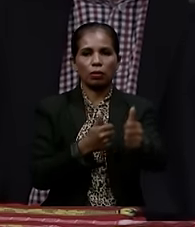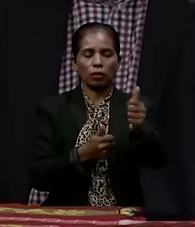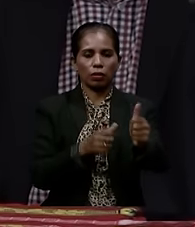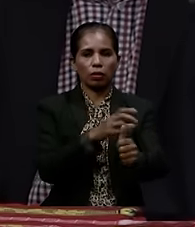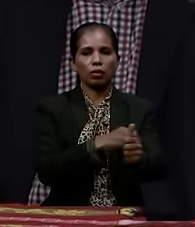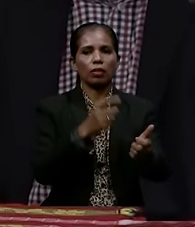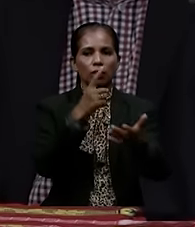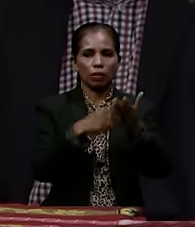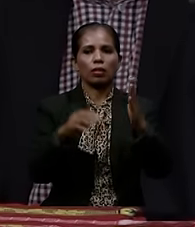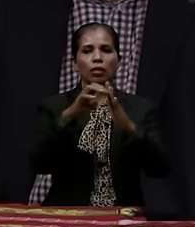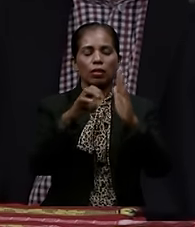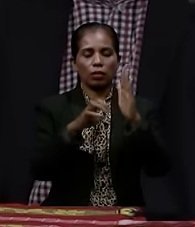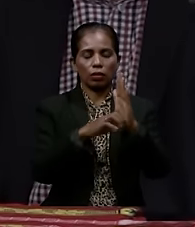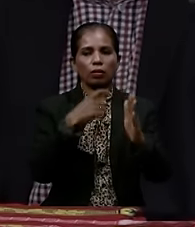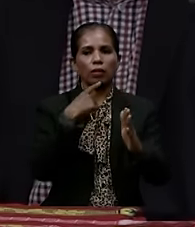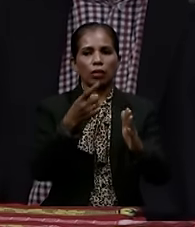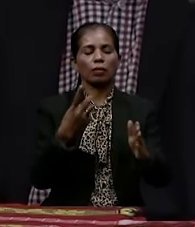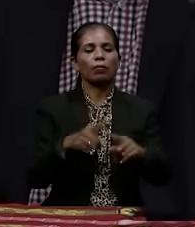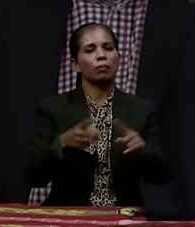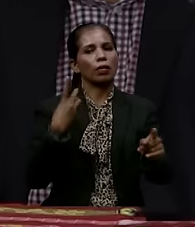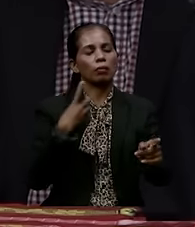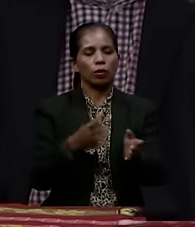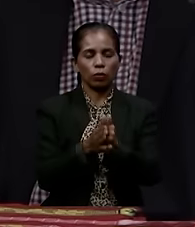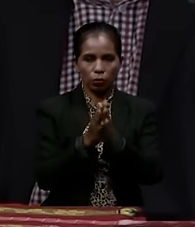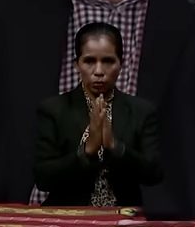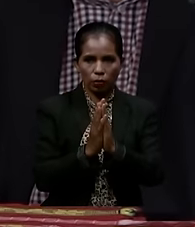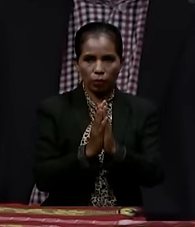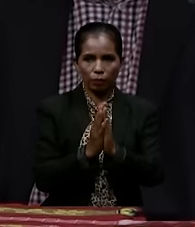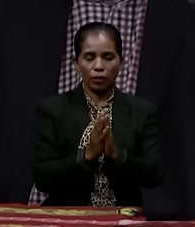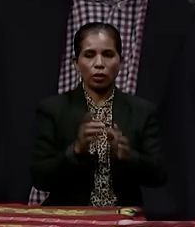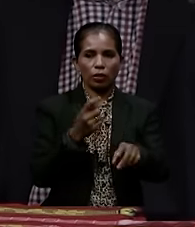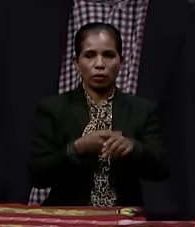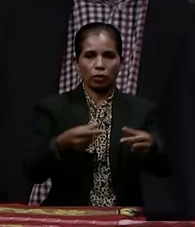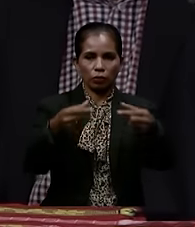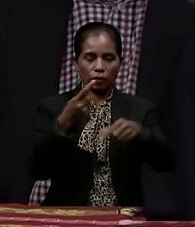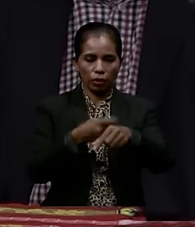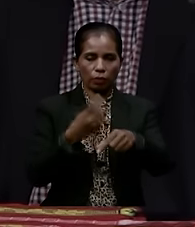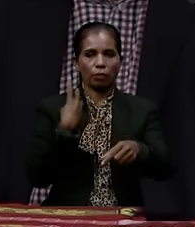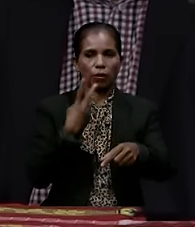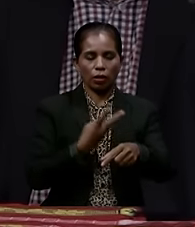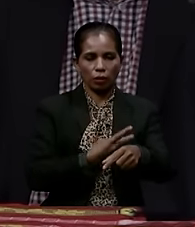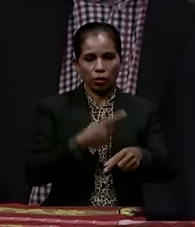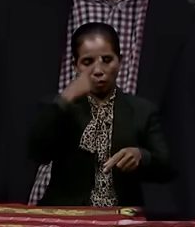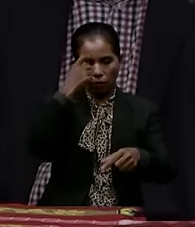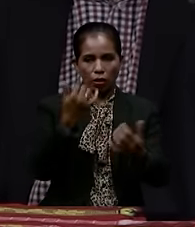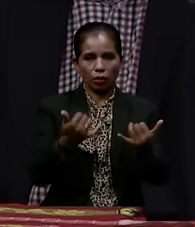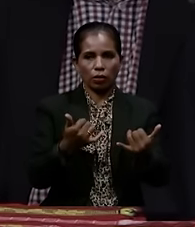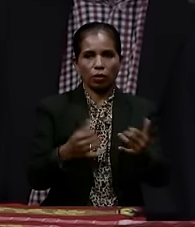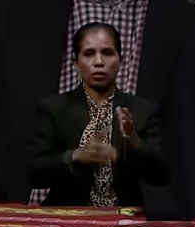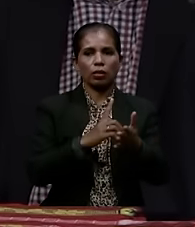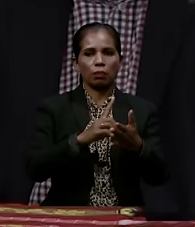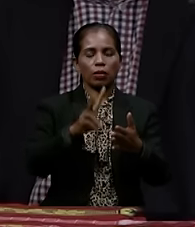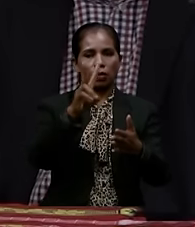buat nebe istarun orientação. Bebe ami husudeit, atu, tempo fo tempo Miami, tamba agora dadam fo Miami semana